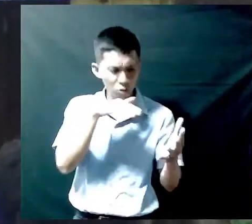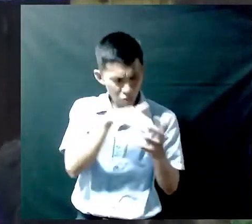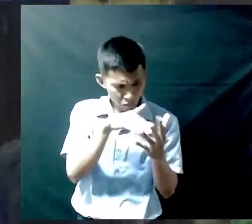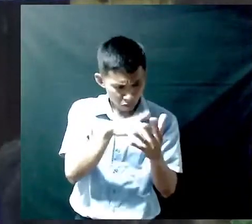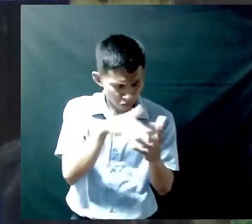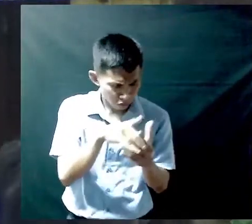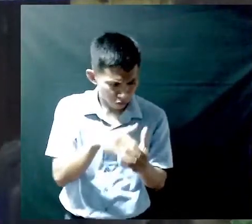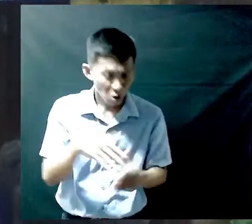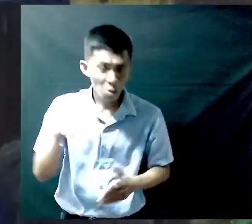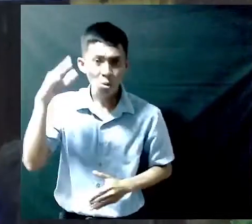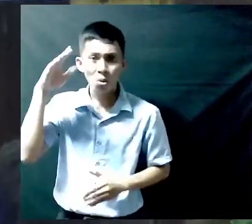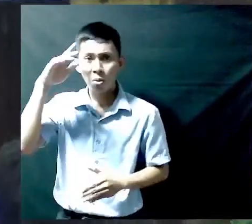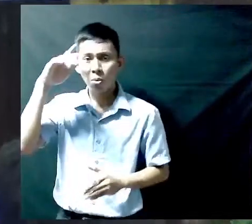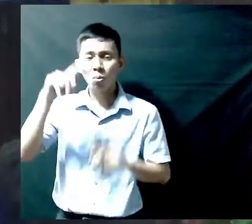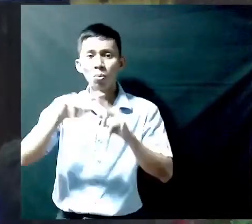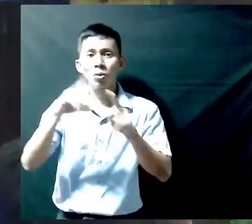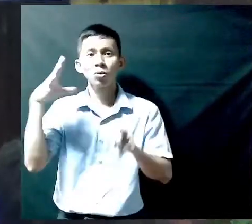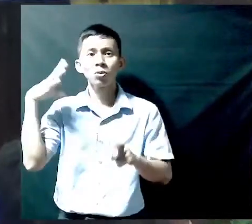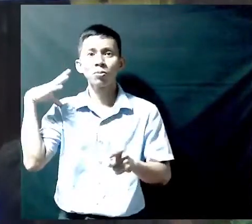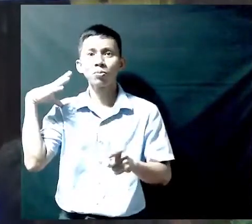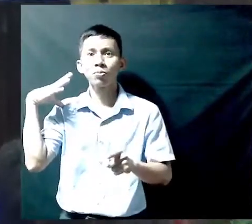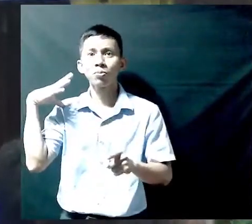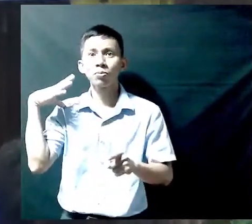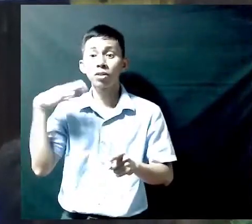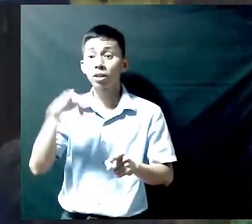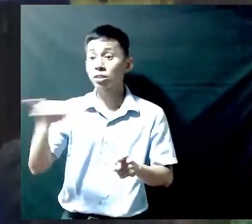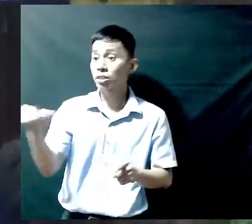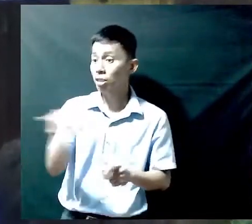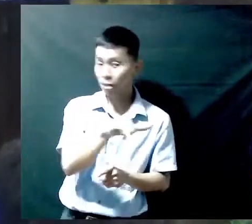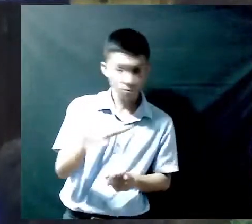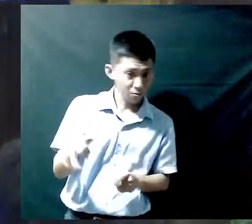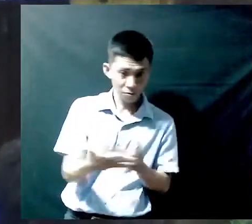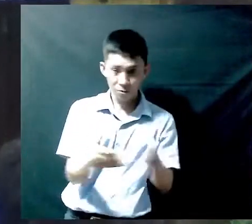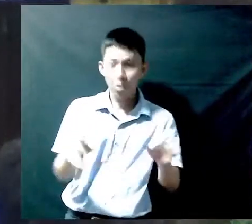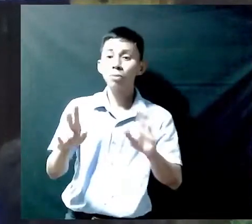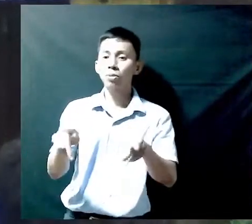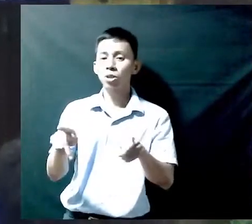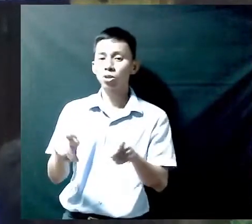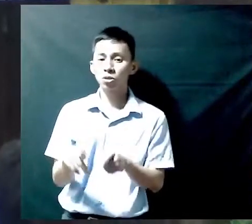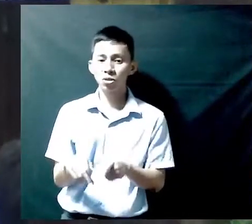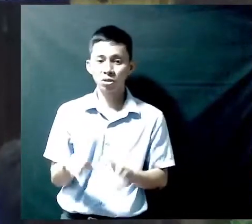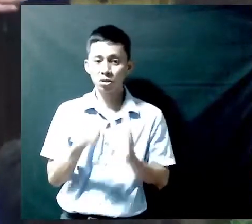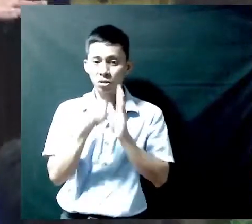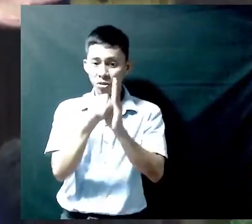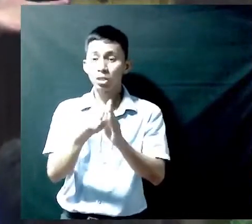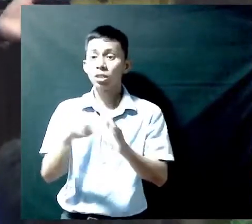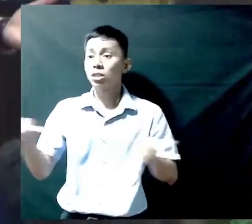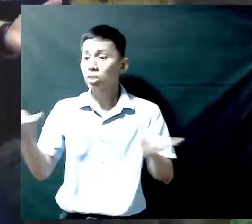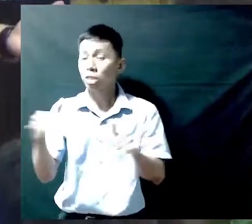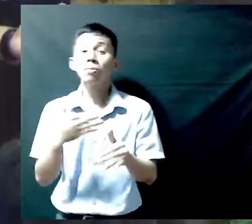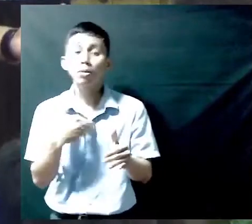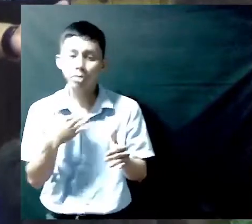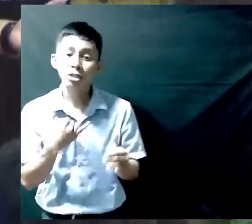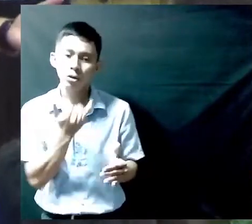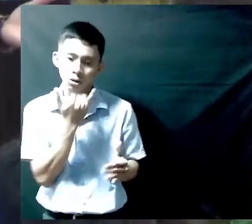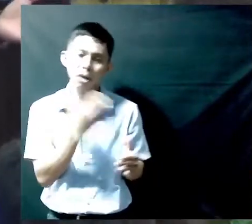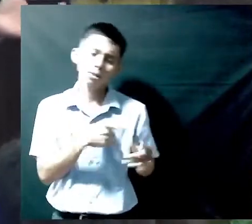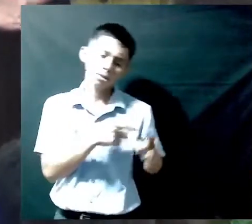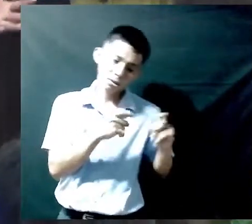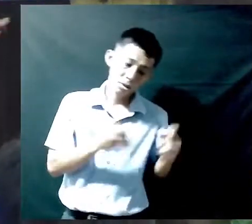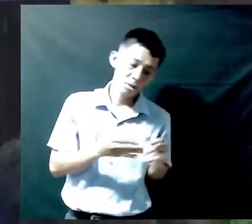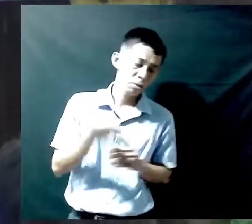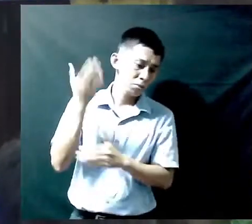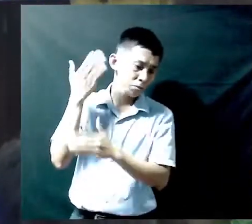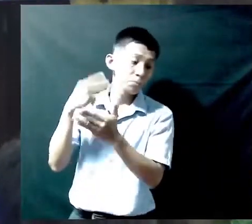ngayon, pero honestly, si Samuel is just a human being. Meron din siyang mga loopholes bilang tao.